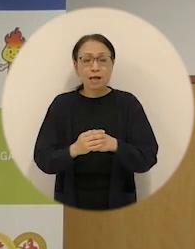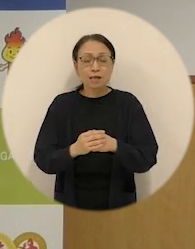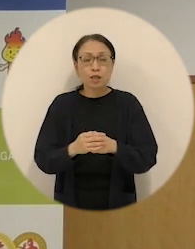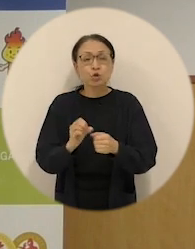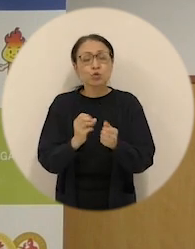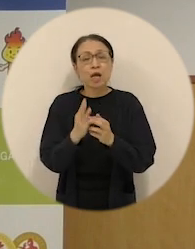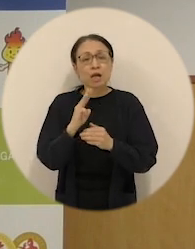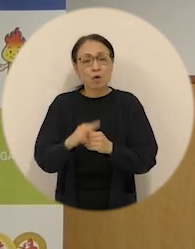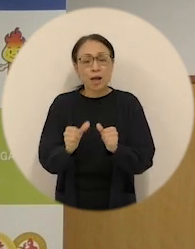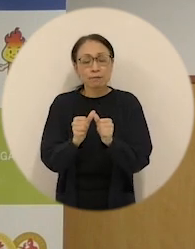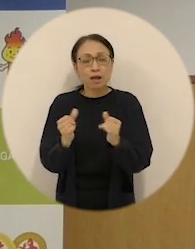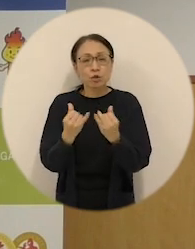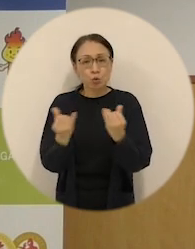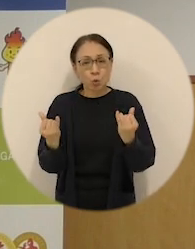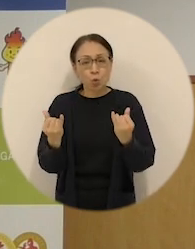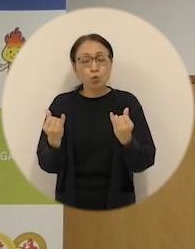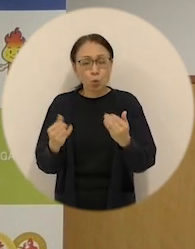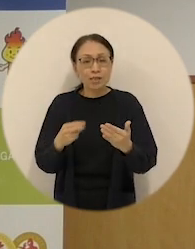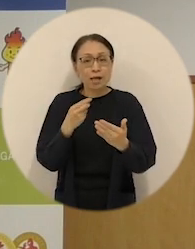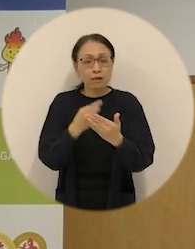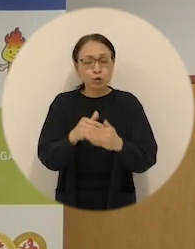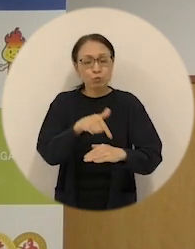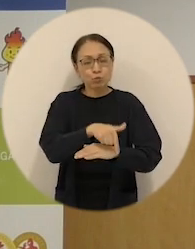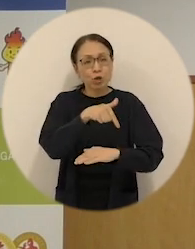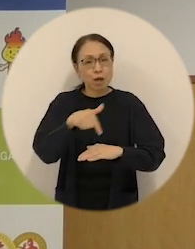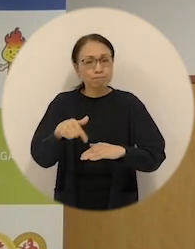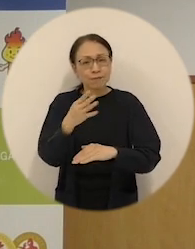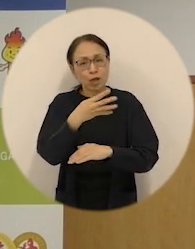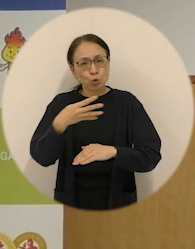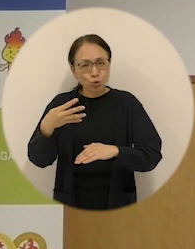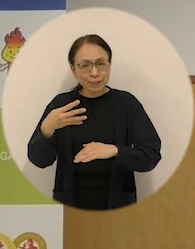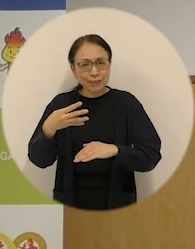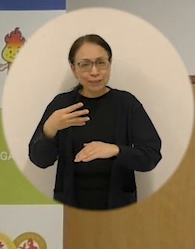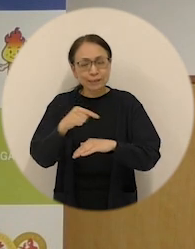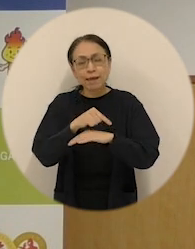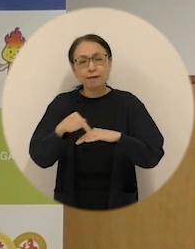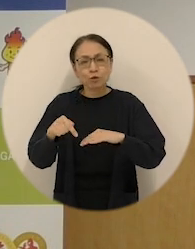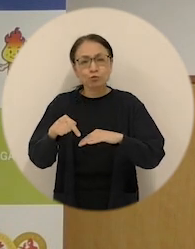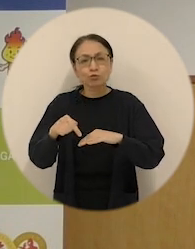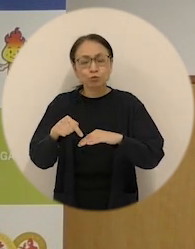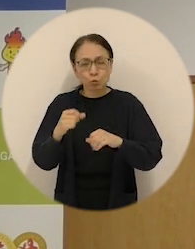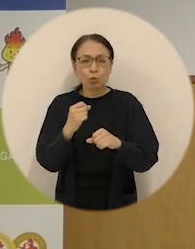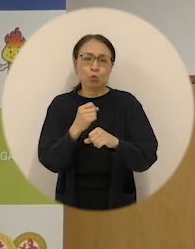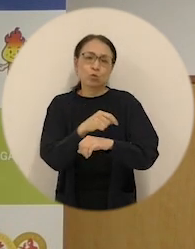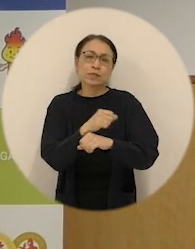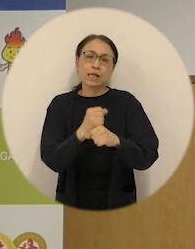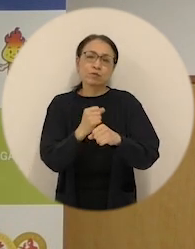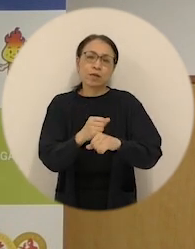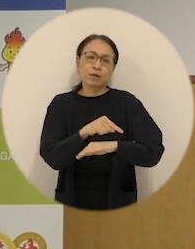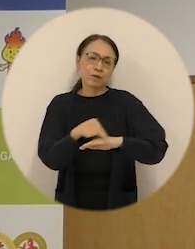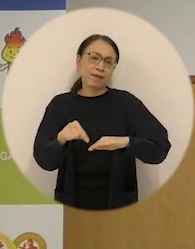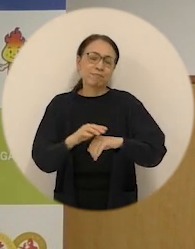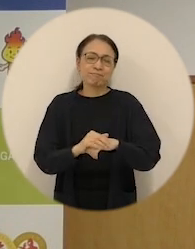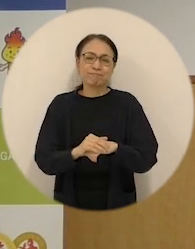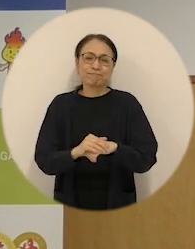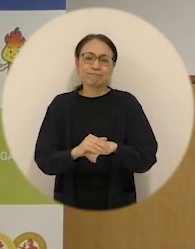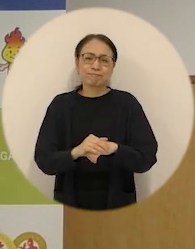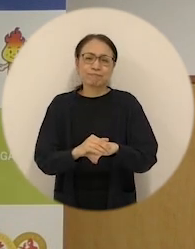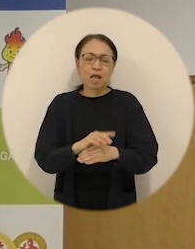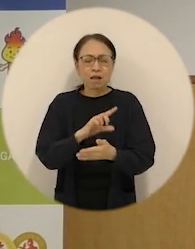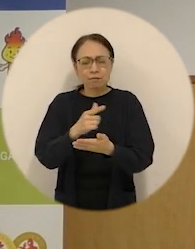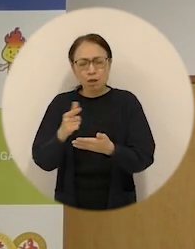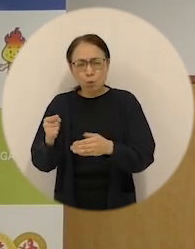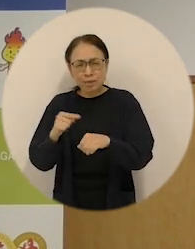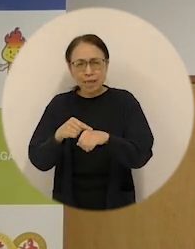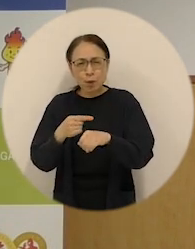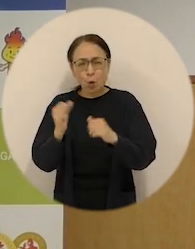共同参画プラン21第4次計画の策定を予定しており、多様性を認め合う